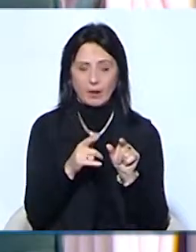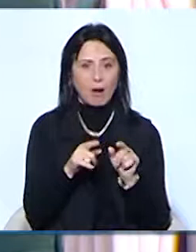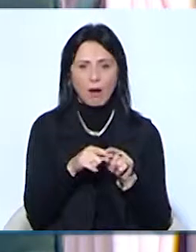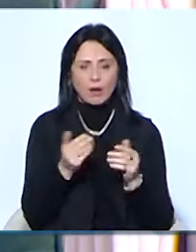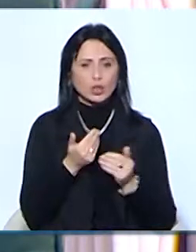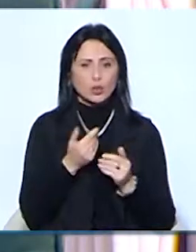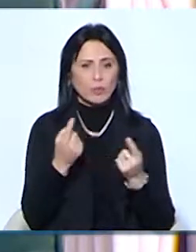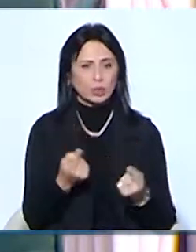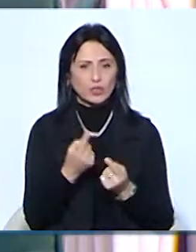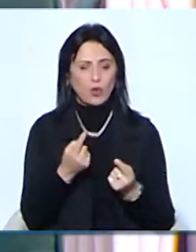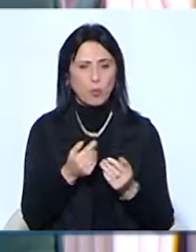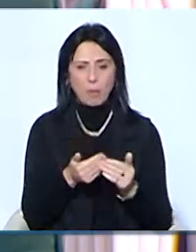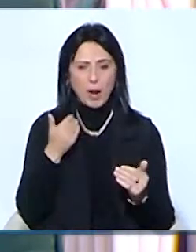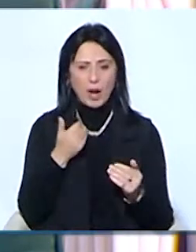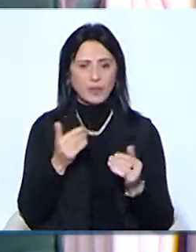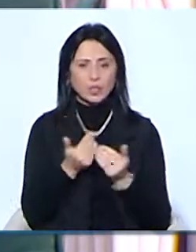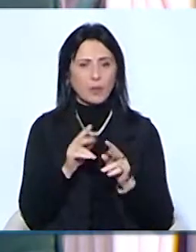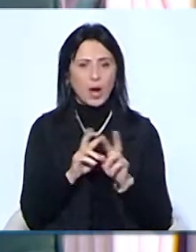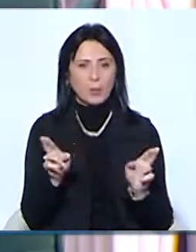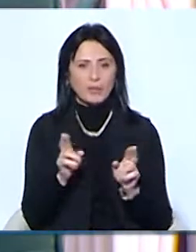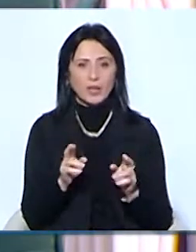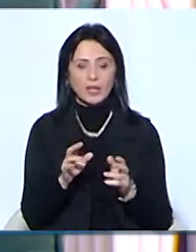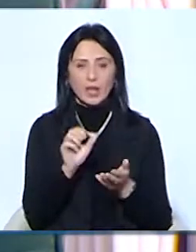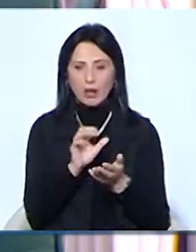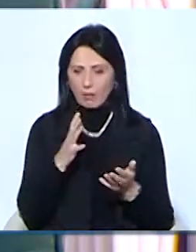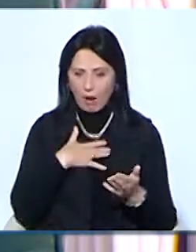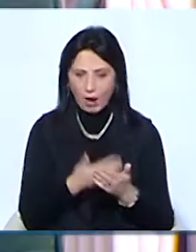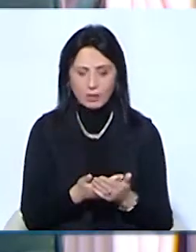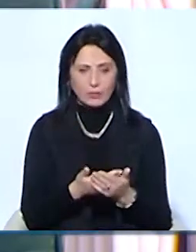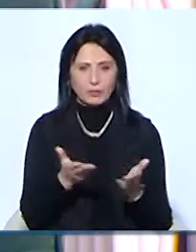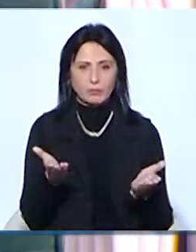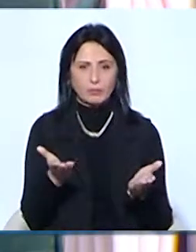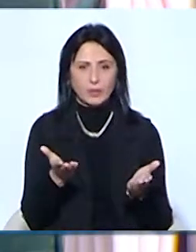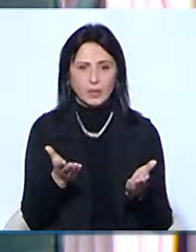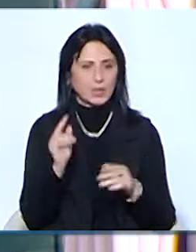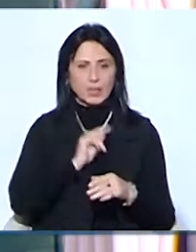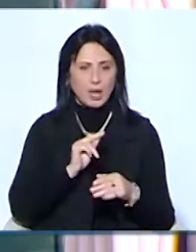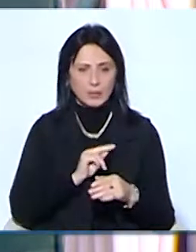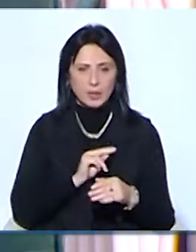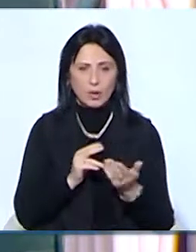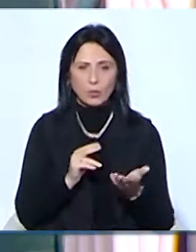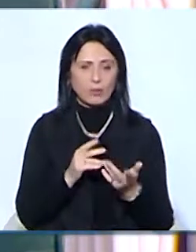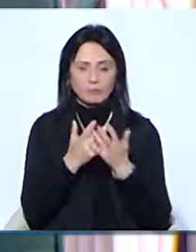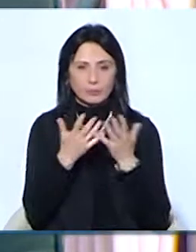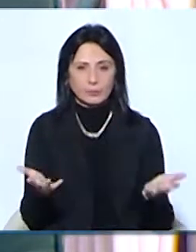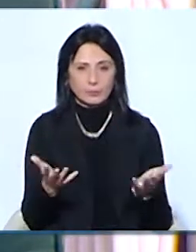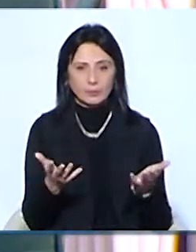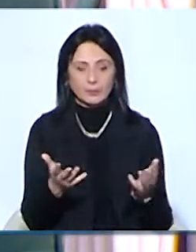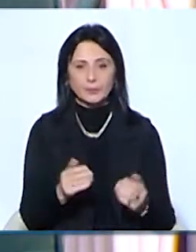დონაციამდე ცხოვრობდნენ. ანუ არიან დაკავებული აქტიური ცხოვრებით, სამსახურით და ასე